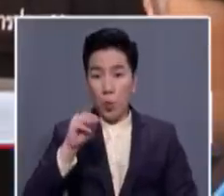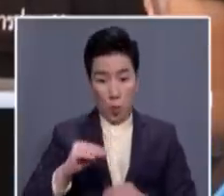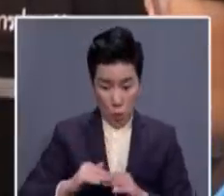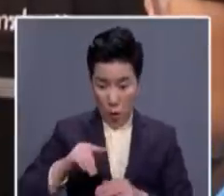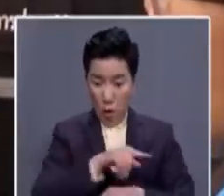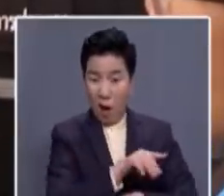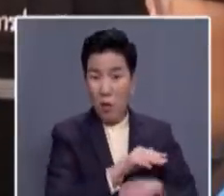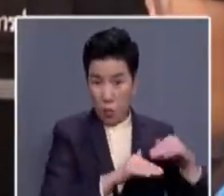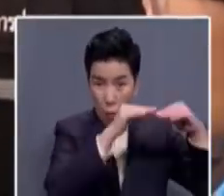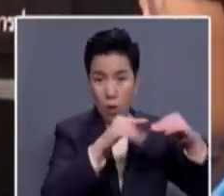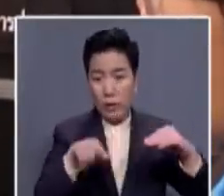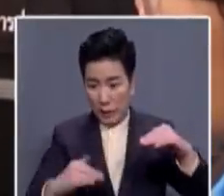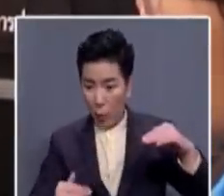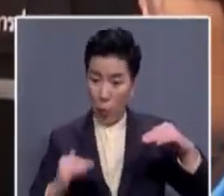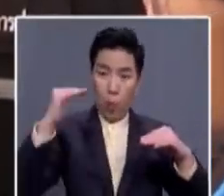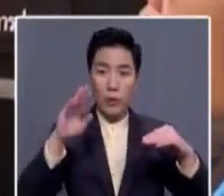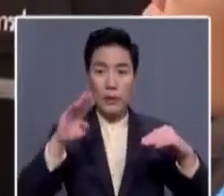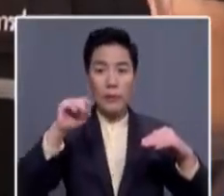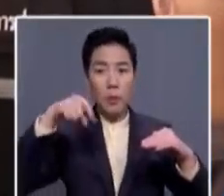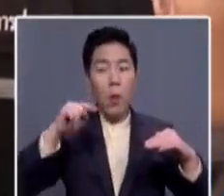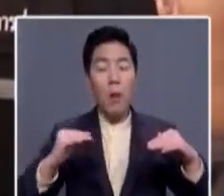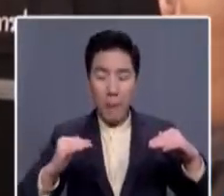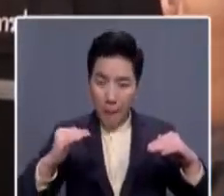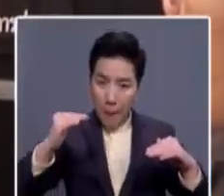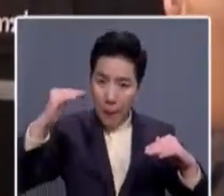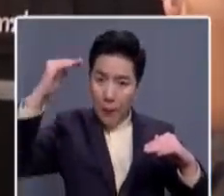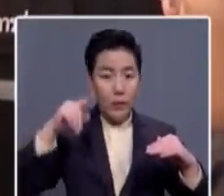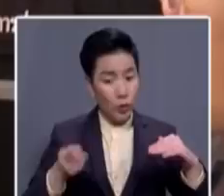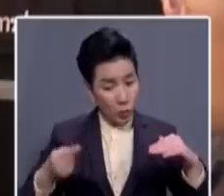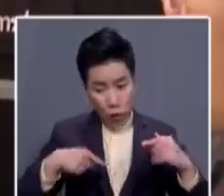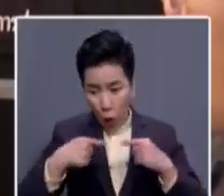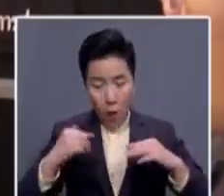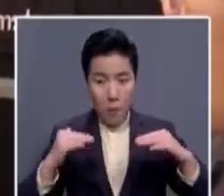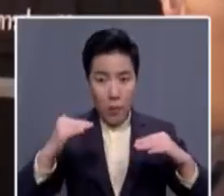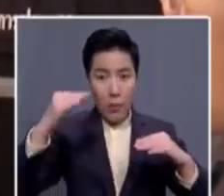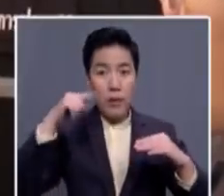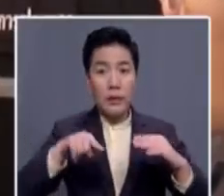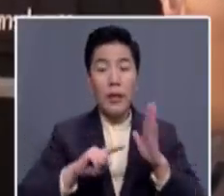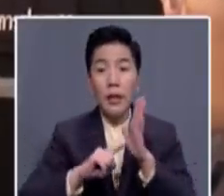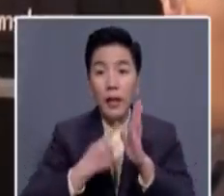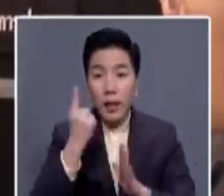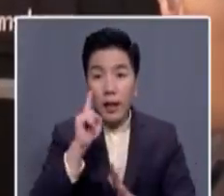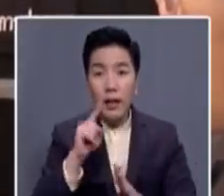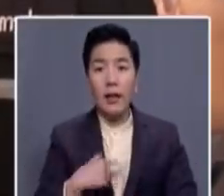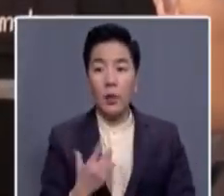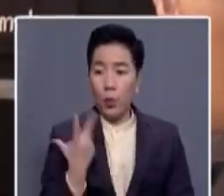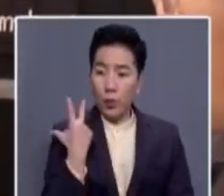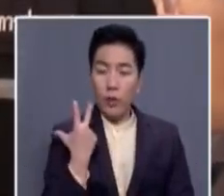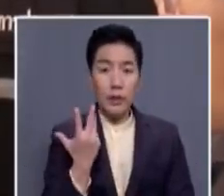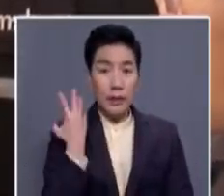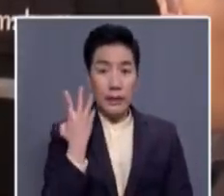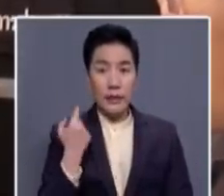แล้วก็มีแนวโน้มจะสูงขึ้นเรื่อยๆนะครับสูงขึ้นเรื่อยๆเพราะฉะนั้นในส่วนแรกนั้นตั้งแต่ 3-4 วันที่ผ่านม